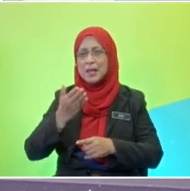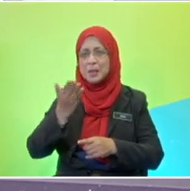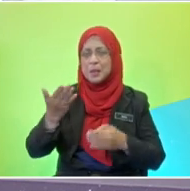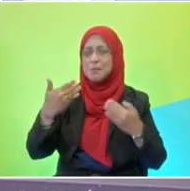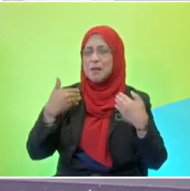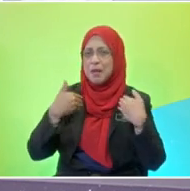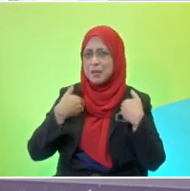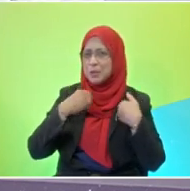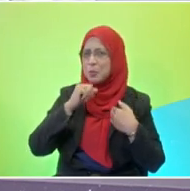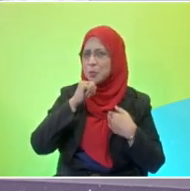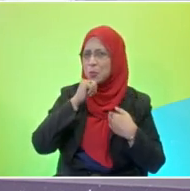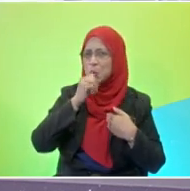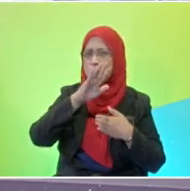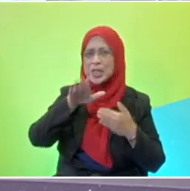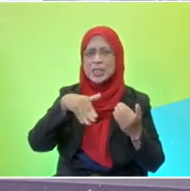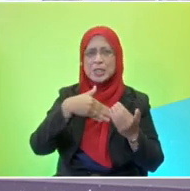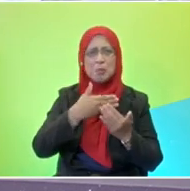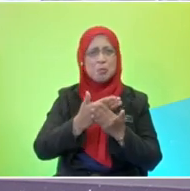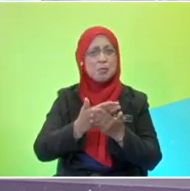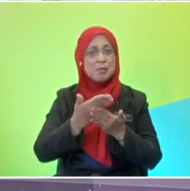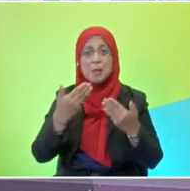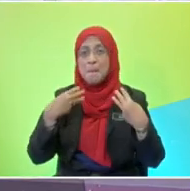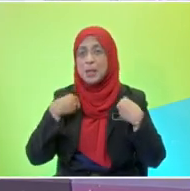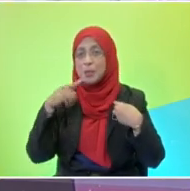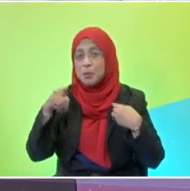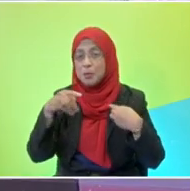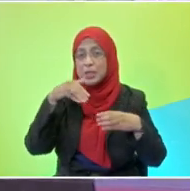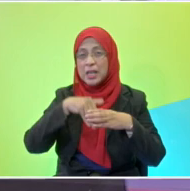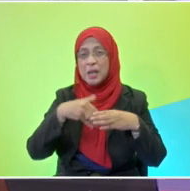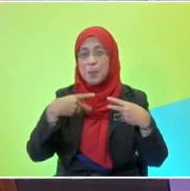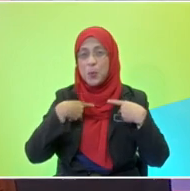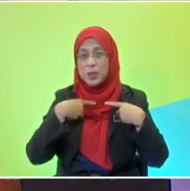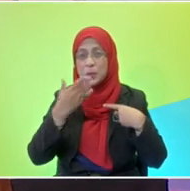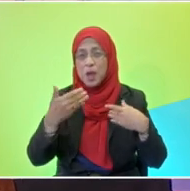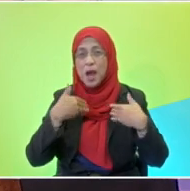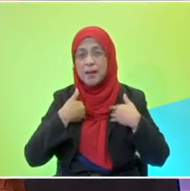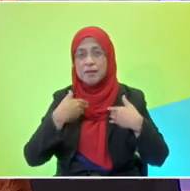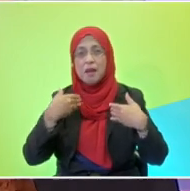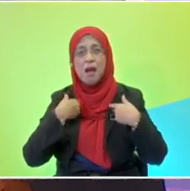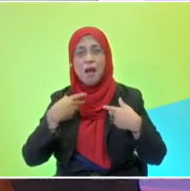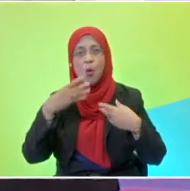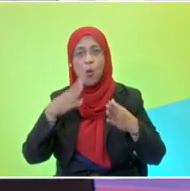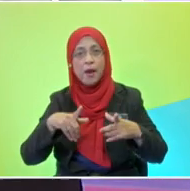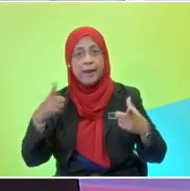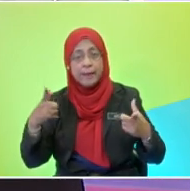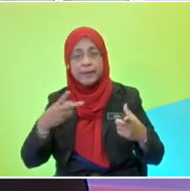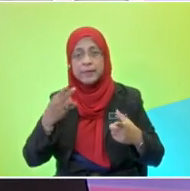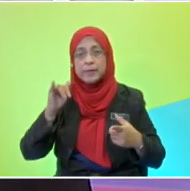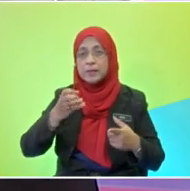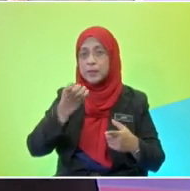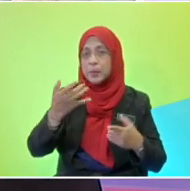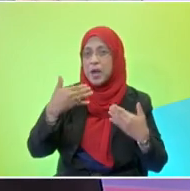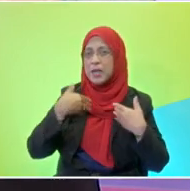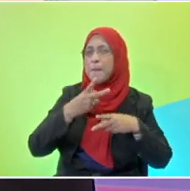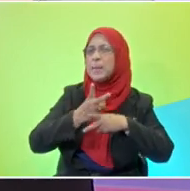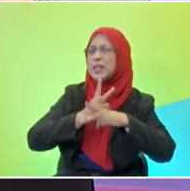ada bukan semuanya milikmu dalam kepunyaanmu ada hak orang lain harta yang kau ada hanya